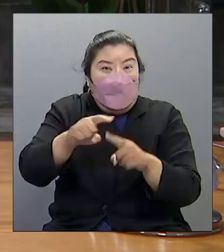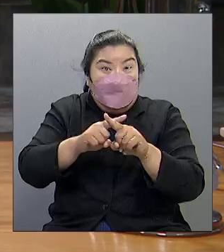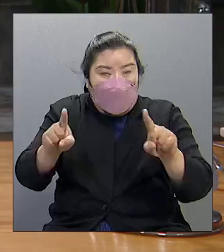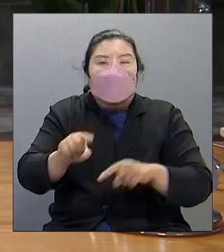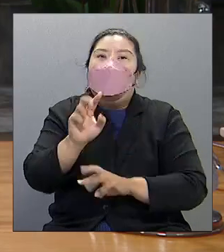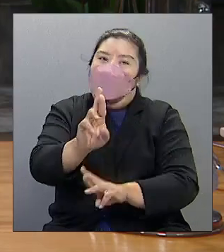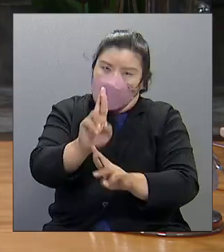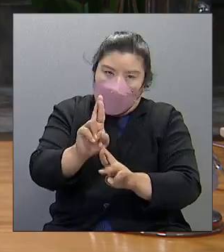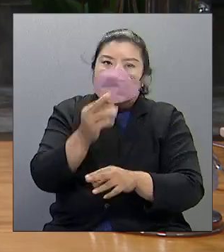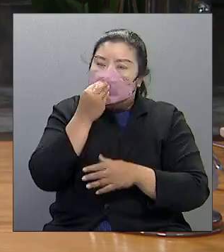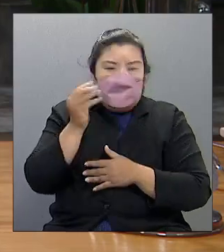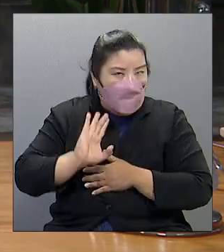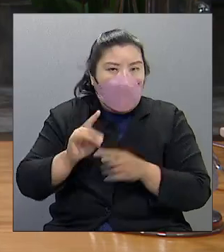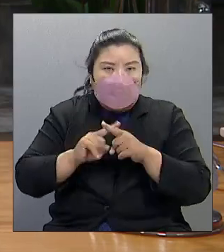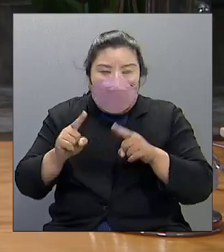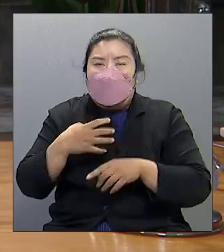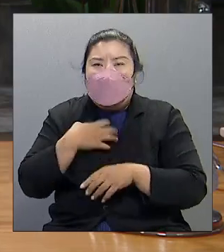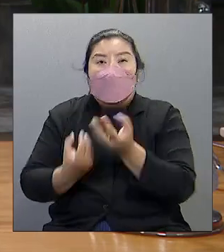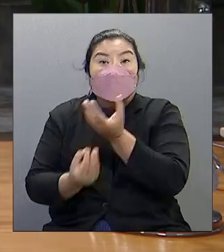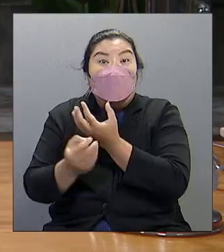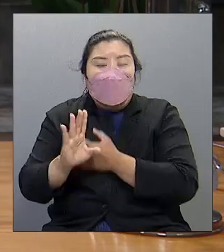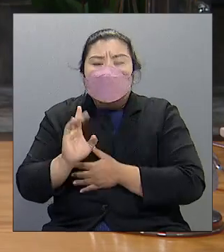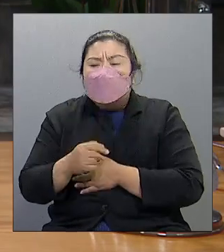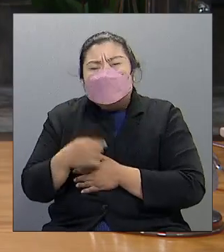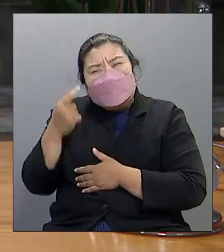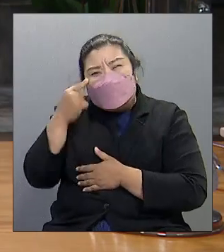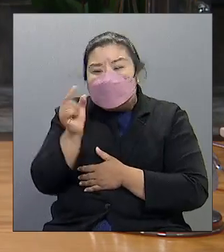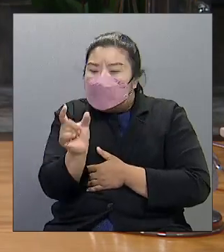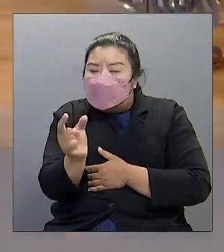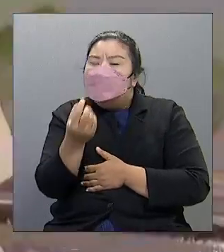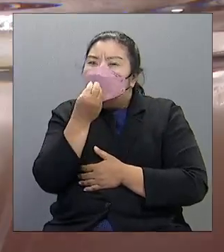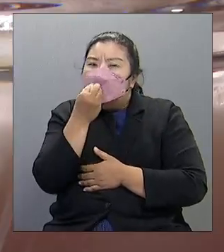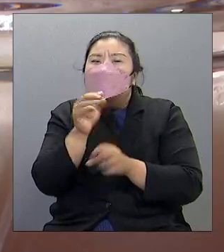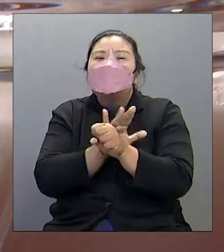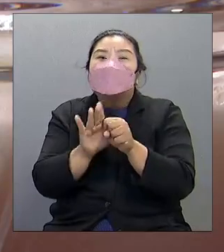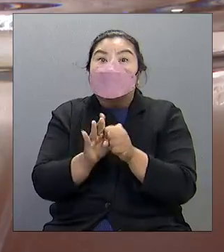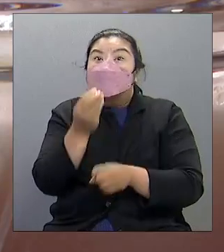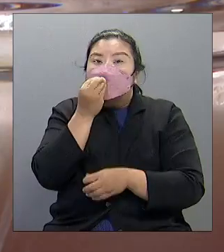หรือถาต้การรัฐานจง ๆ ก็ควรเลือกชินเล็ก ๆไม่ควกนบ่อยค่ะ